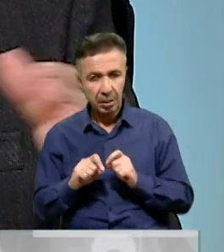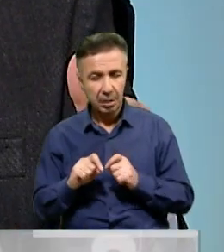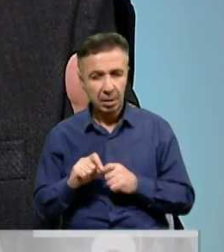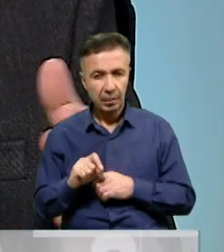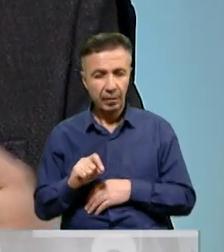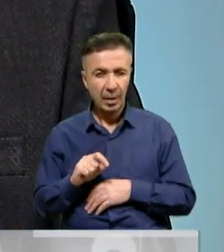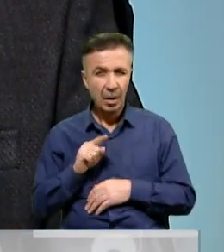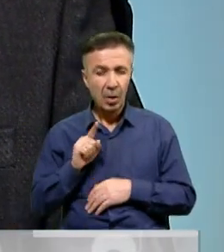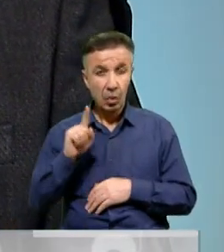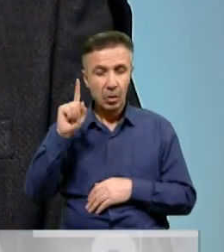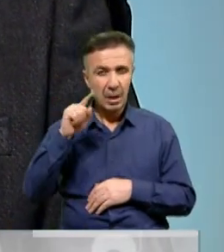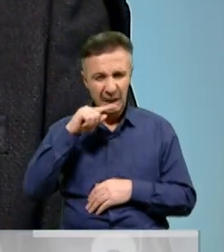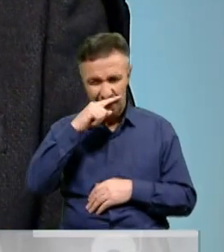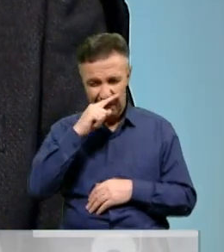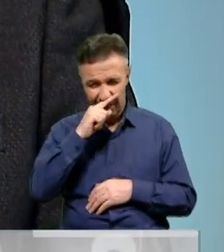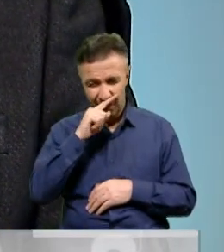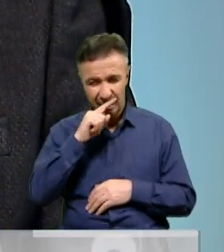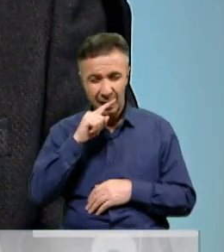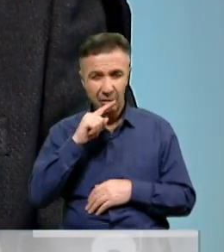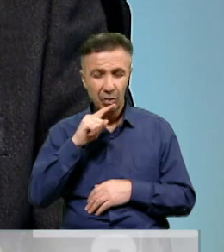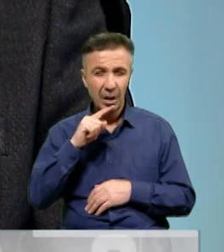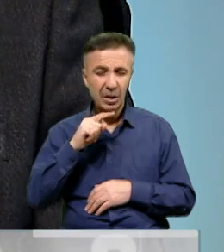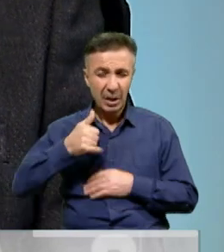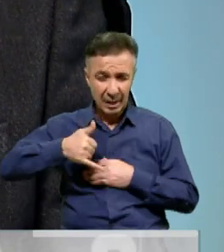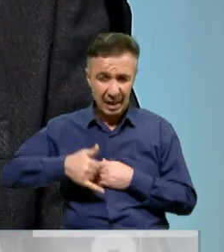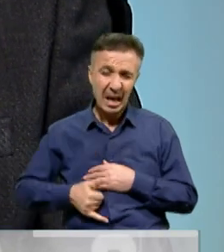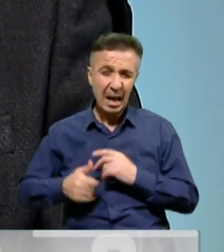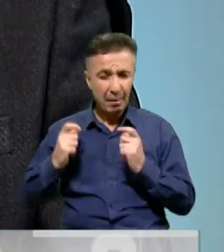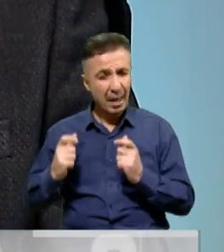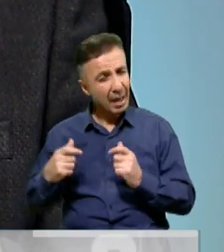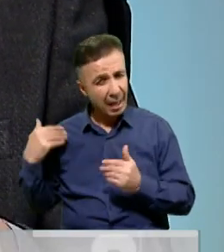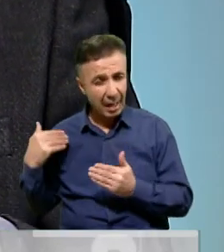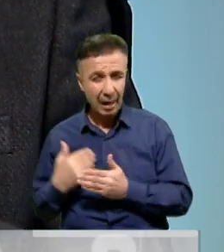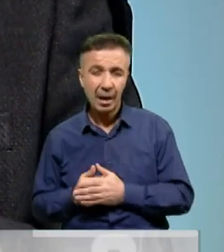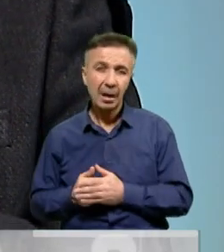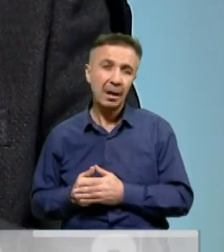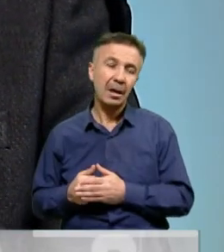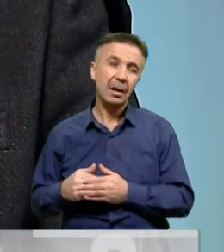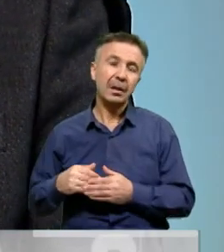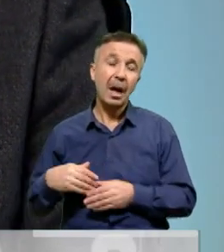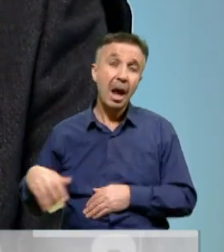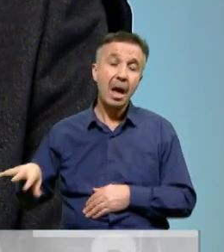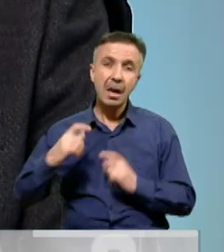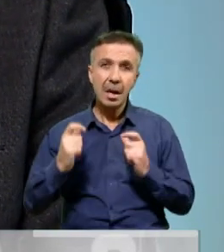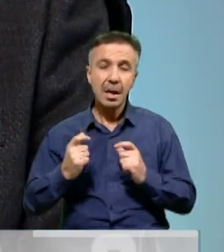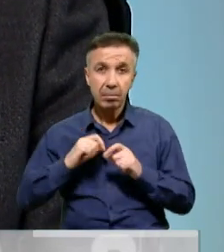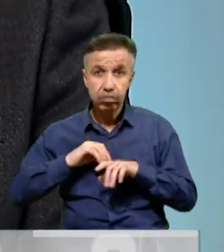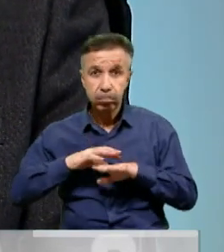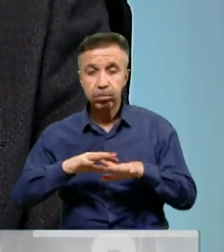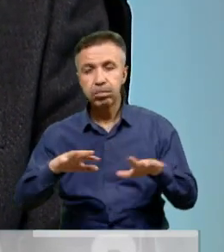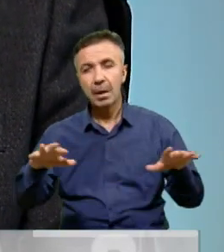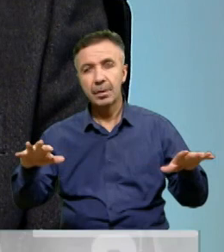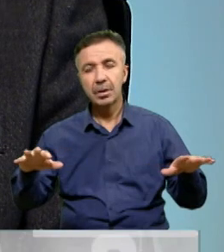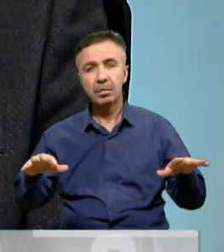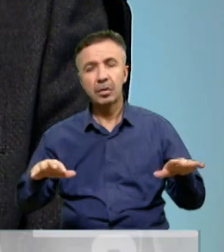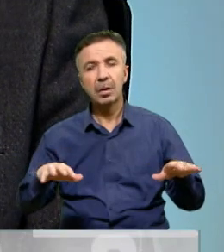Afrika'nın en ucuna, aşağıda Yemen'e kadar her tarafa genişleyen bir coğrafya vardı. Buralara